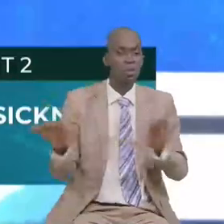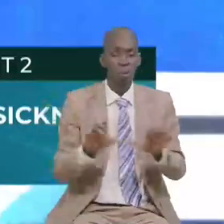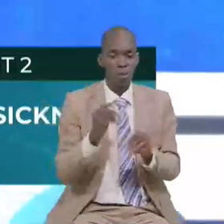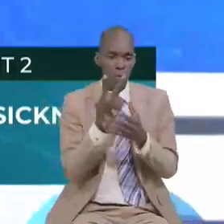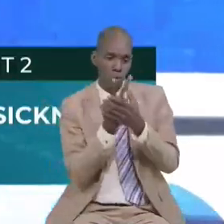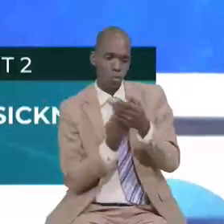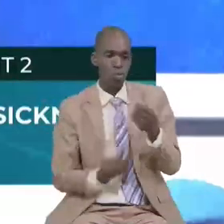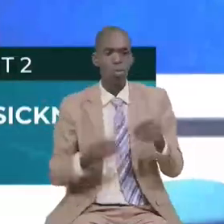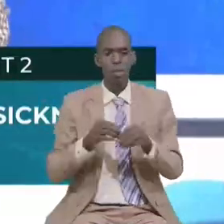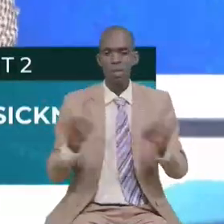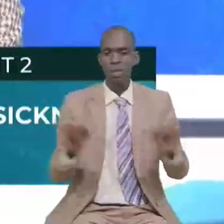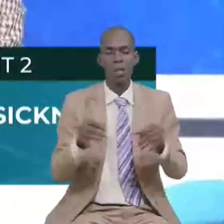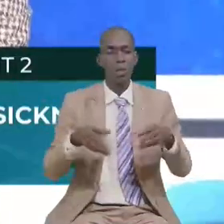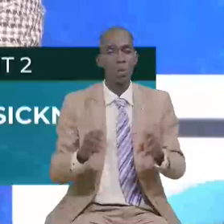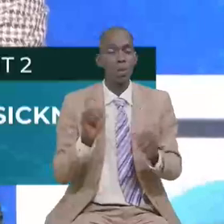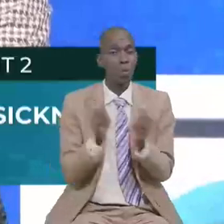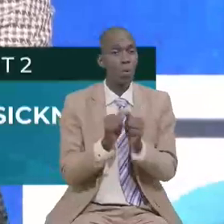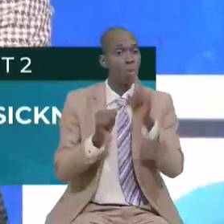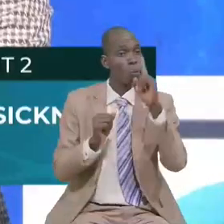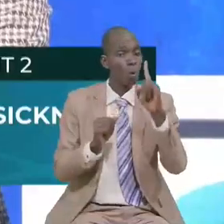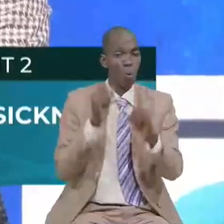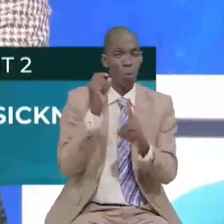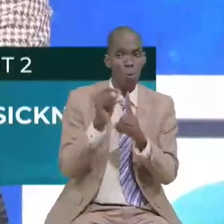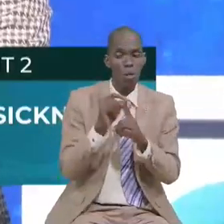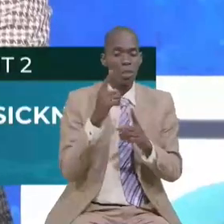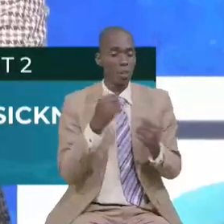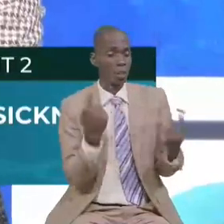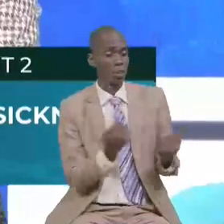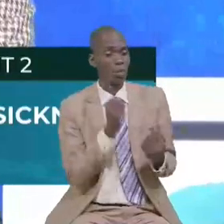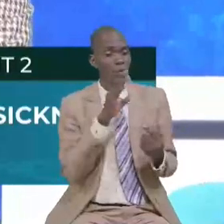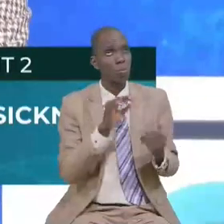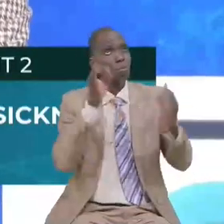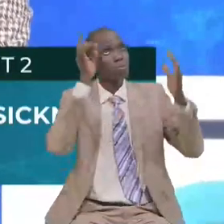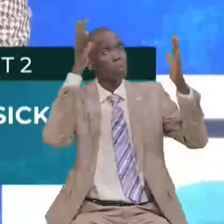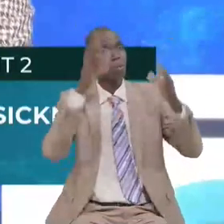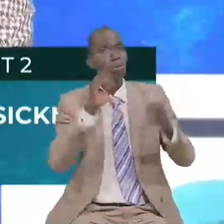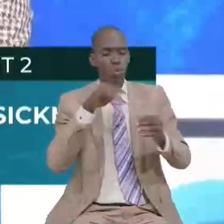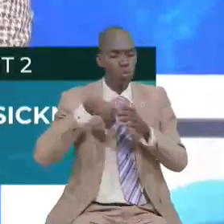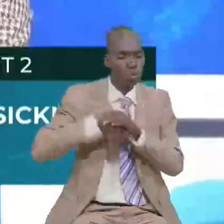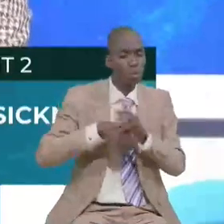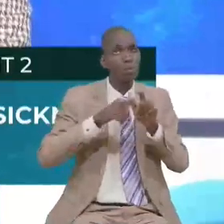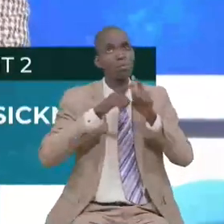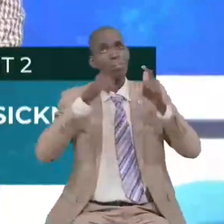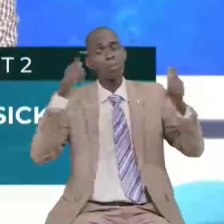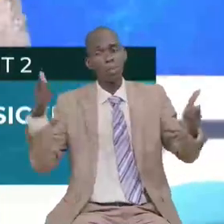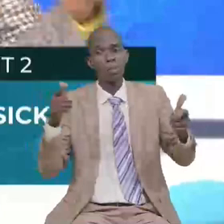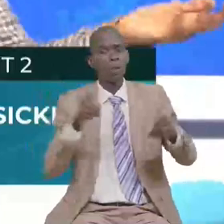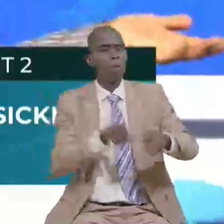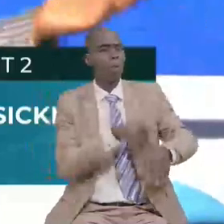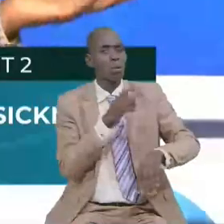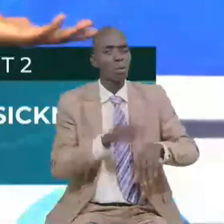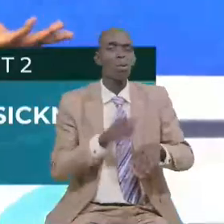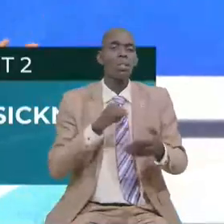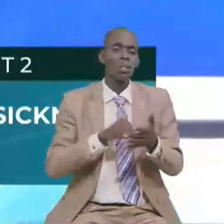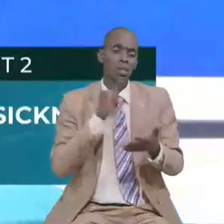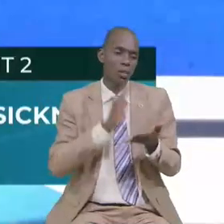chose. Il fait les deux d'une même manière. Le